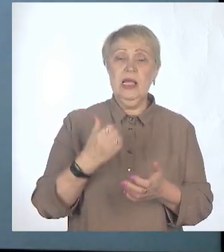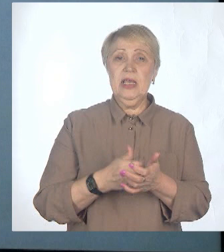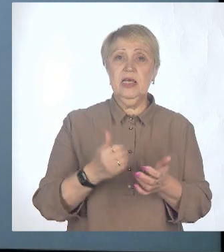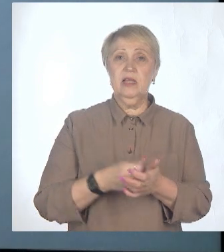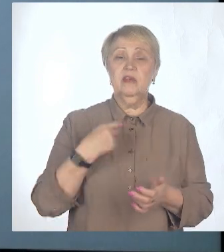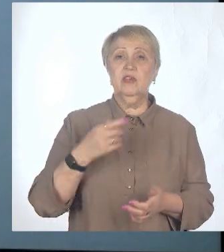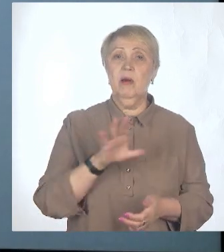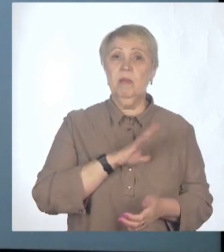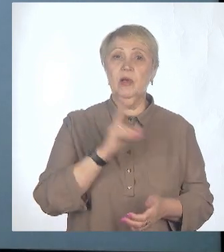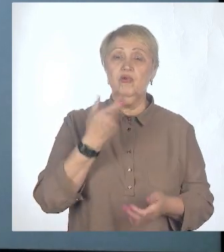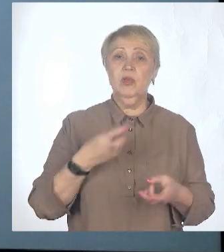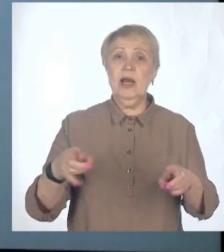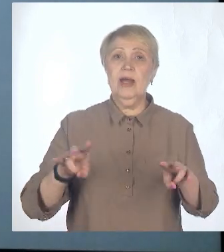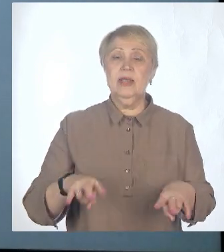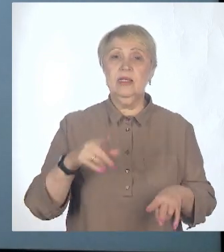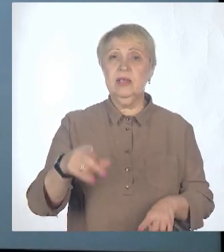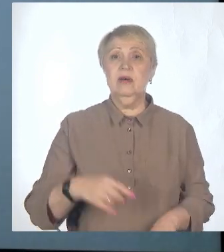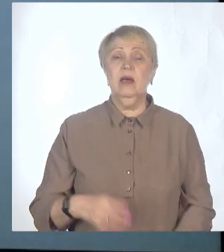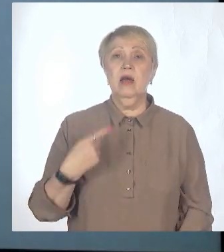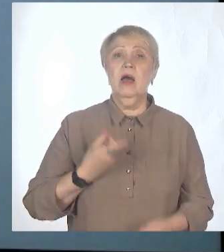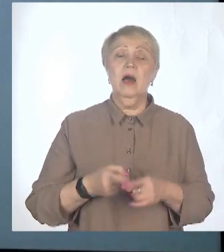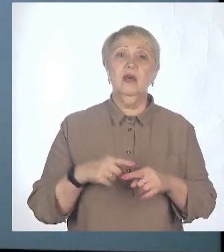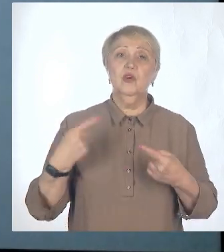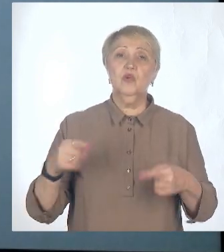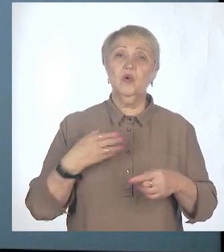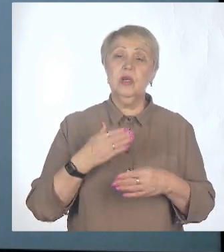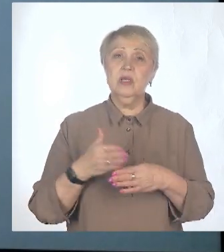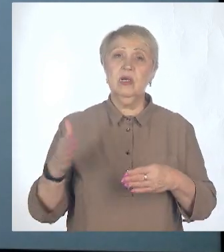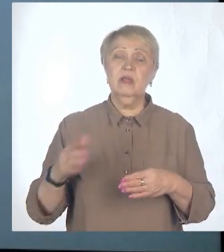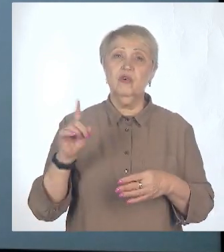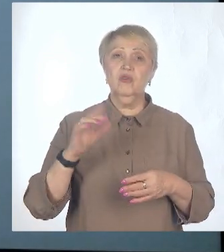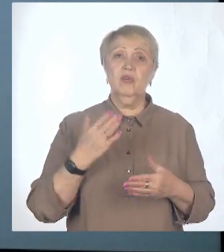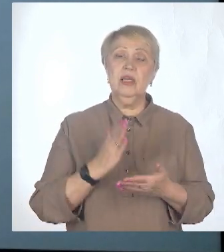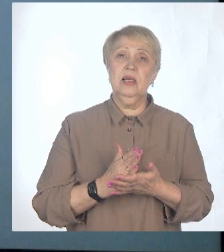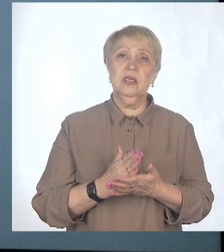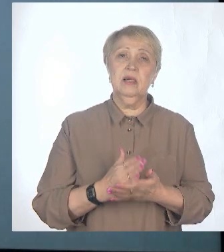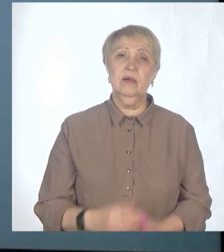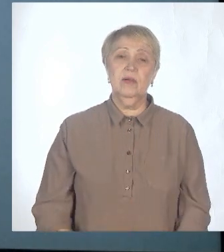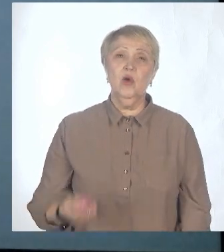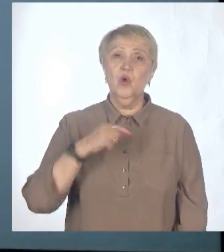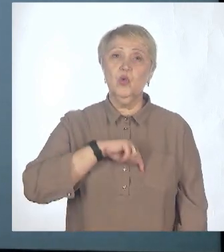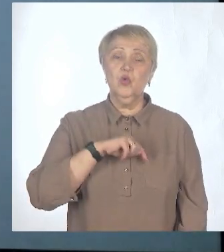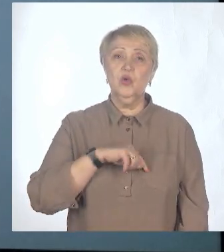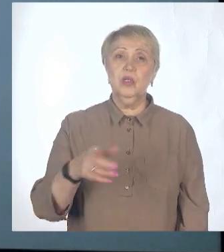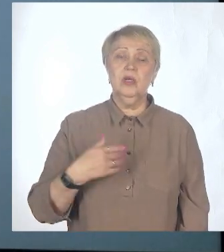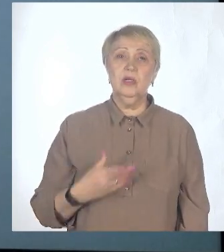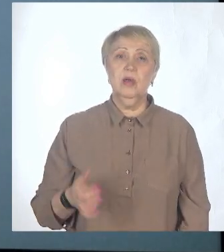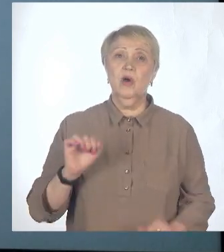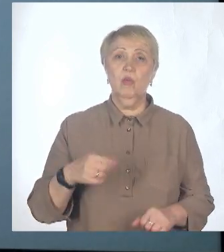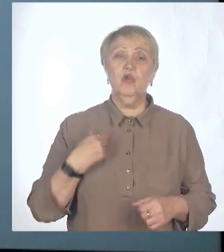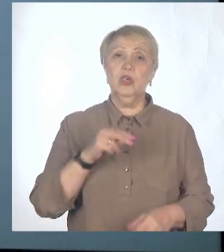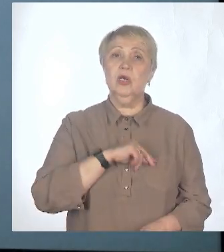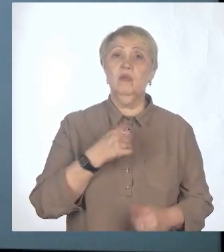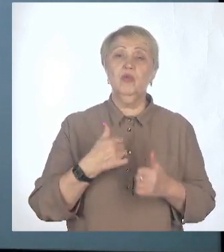кто находился. Это с одной стороны. И с другой стороны, нужно не забывать о сущности IT-специалиста. Он может работать удаленно.